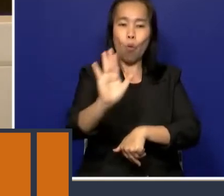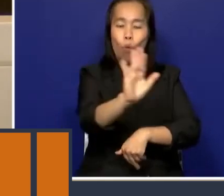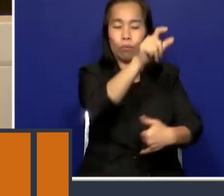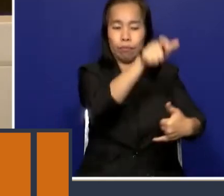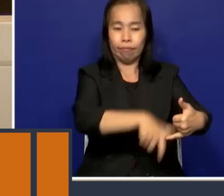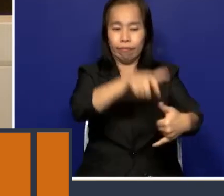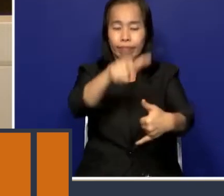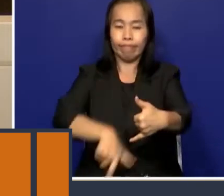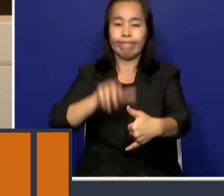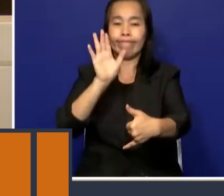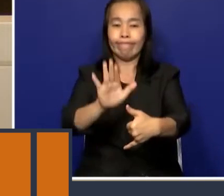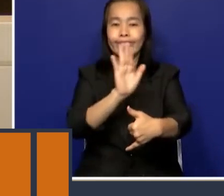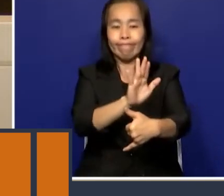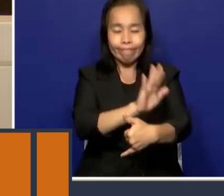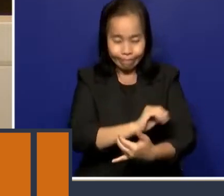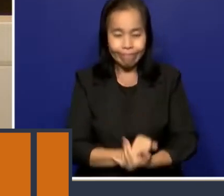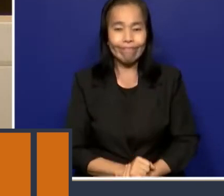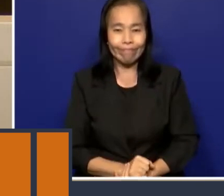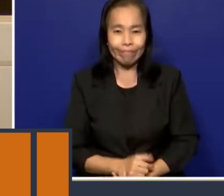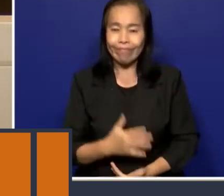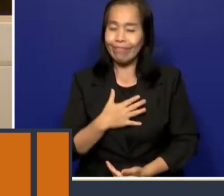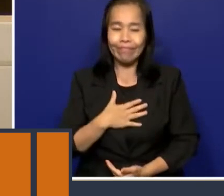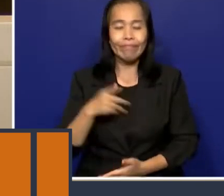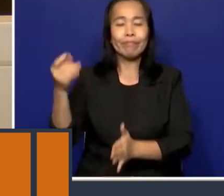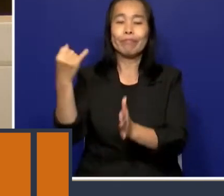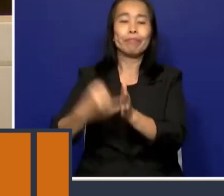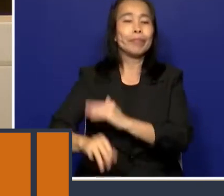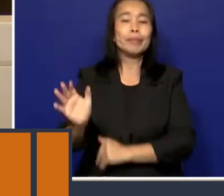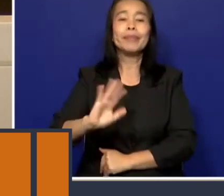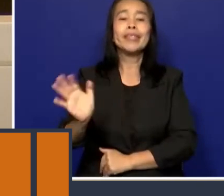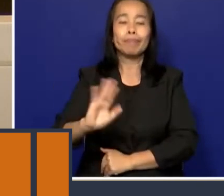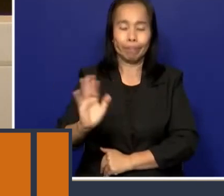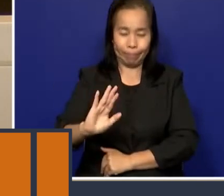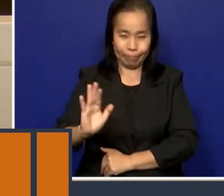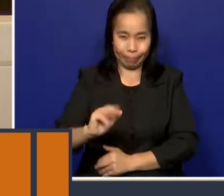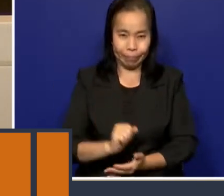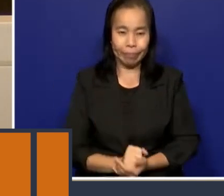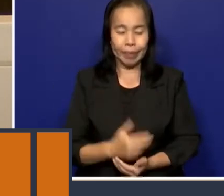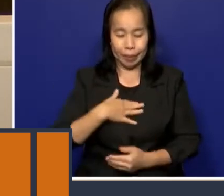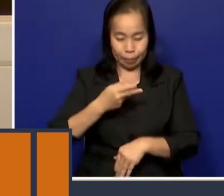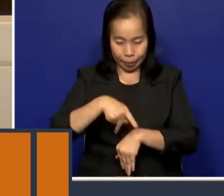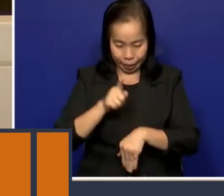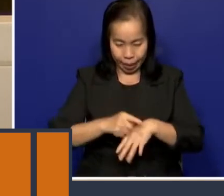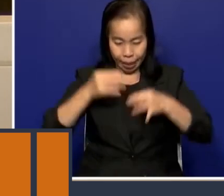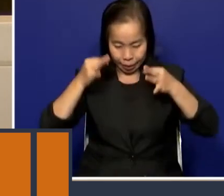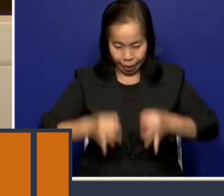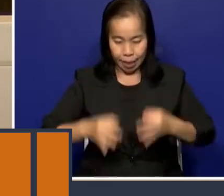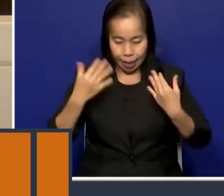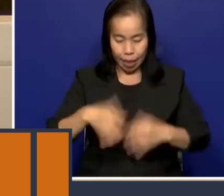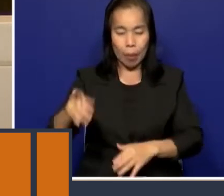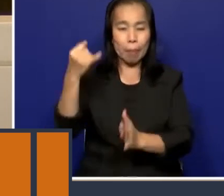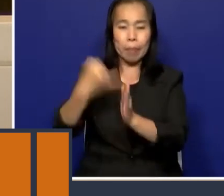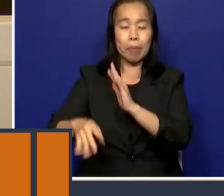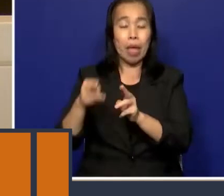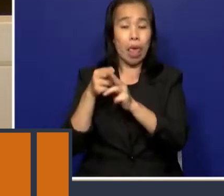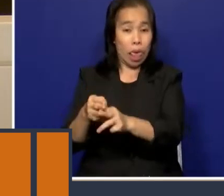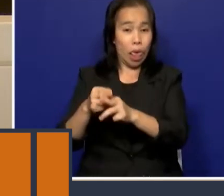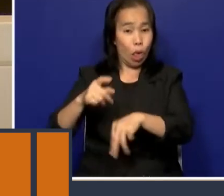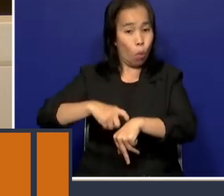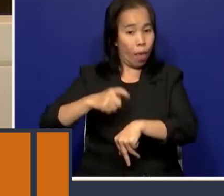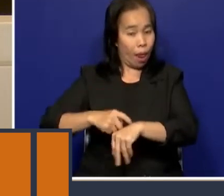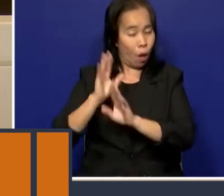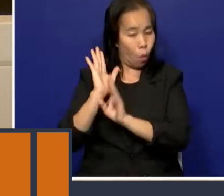่นกองแต่ละฝายครับเปนานค่องไม่เคลกทั disabledในเรื่ medicationsเพระว่าเค้าคุมเวลาของเค้าเอง